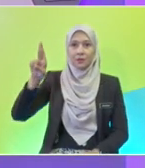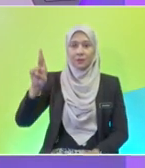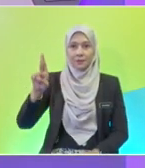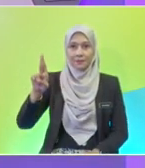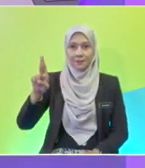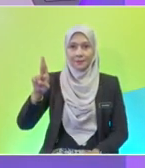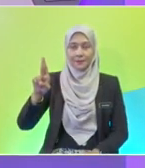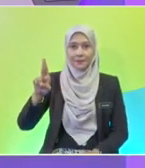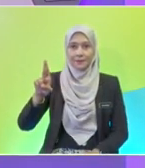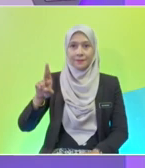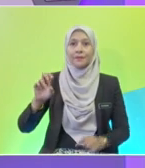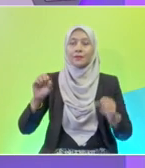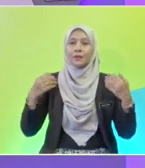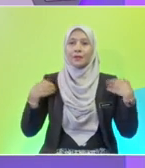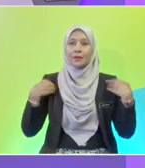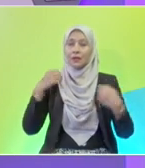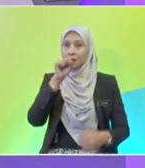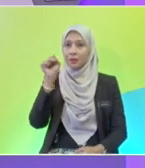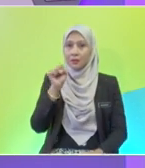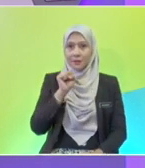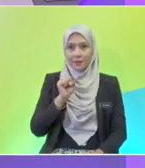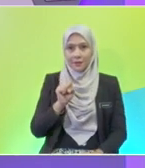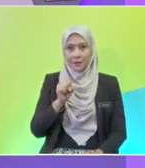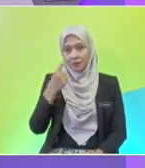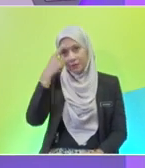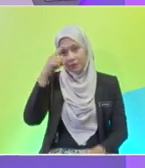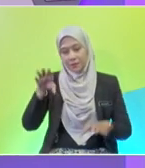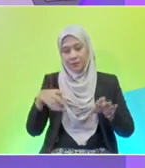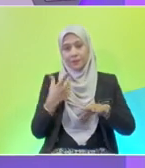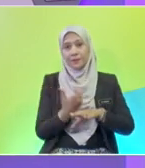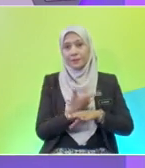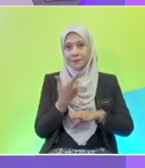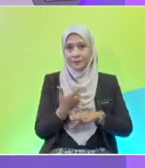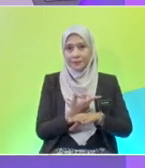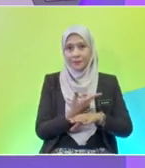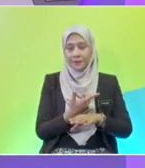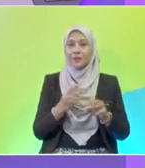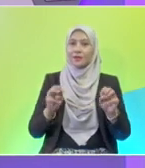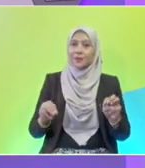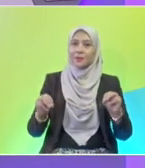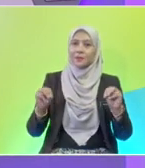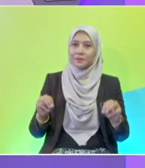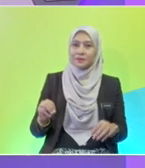Google form untuk latihan murid-murid jadi murid-murid boleh limbah